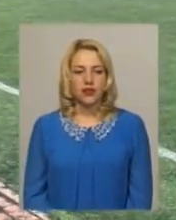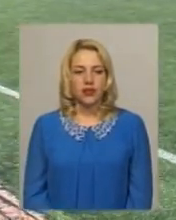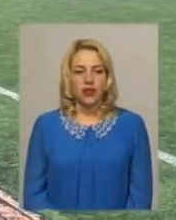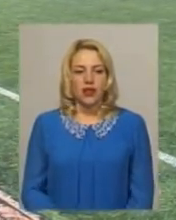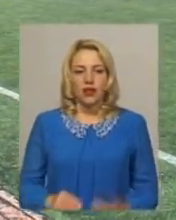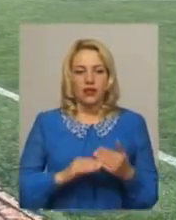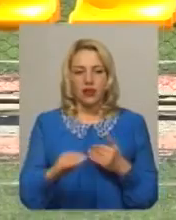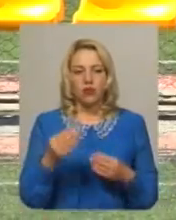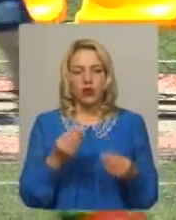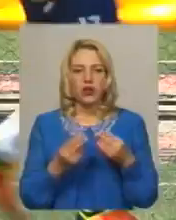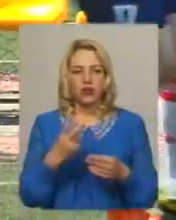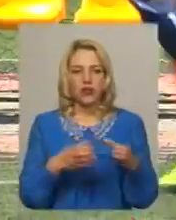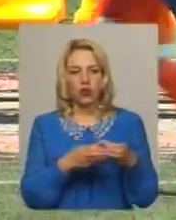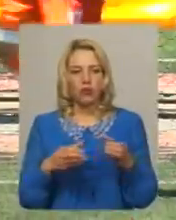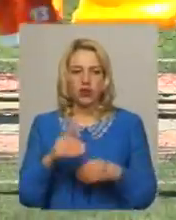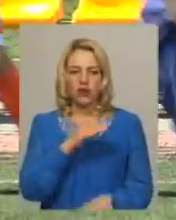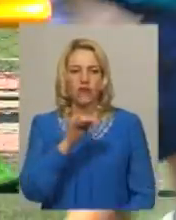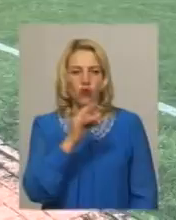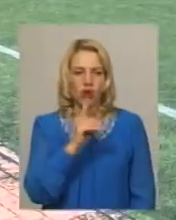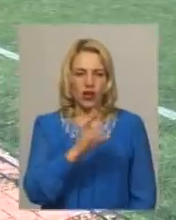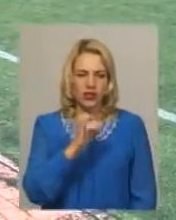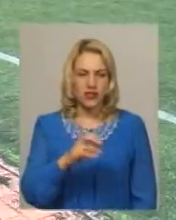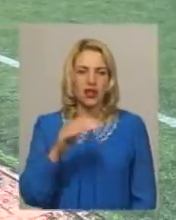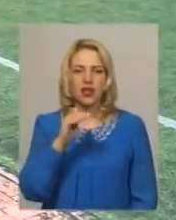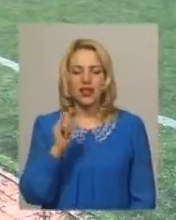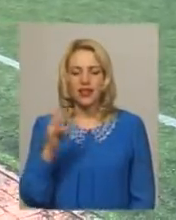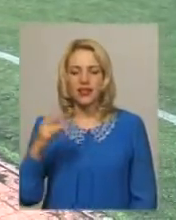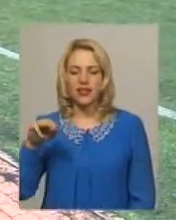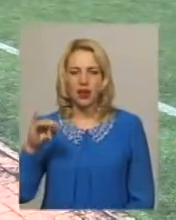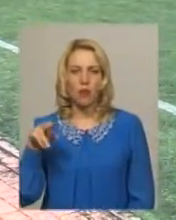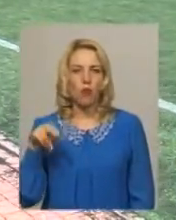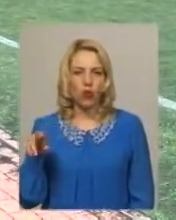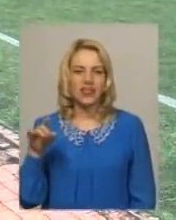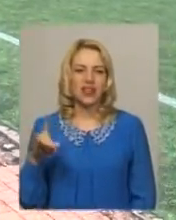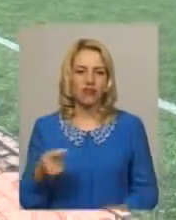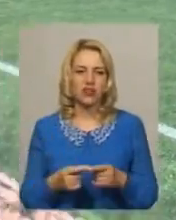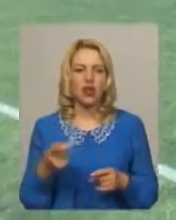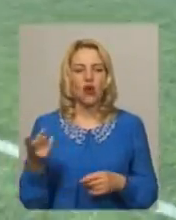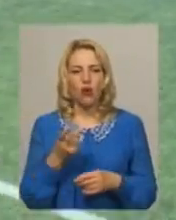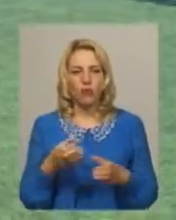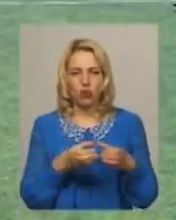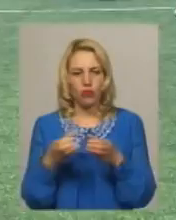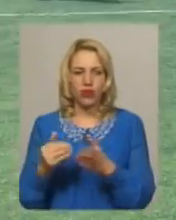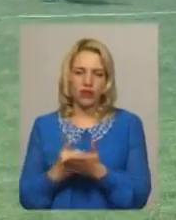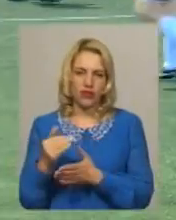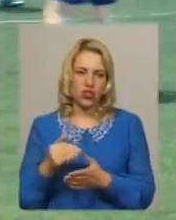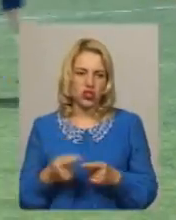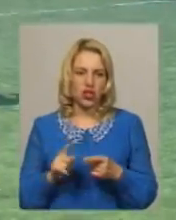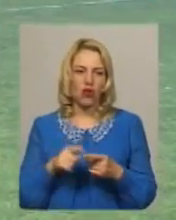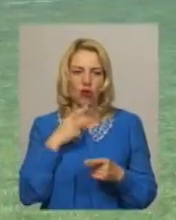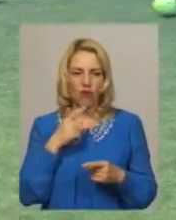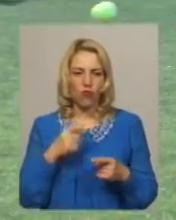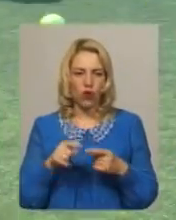На полі грають дві команди – «Форекс-клуб» та «Інтерпродсервіс». Обидві – гравці першого дивізіону, каже куратор преміум-ліги з футзалу та